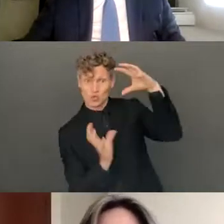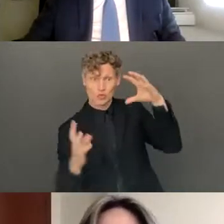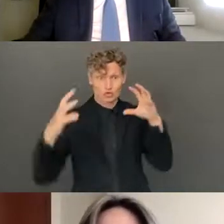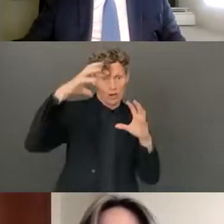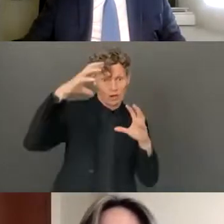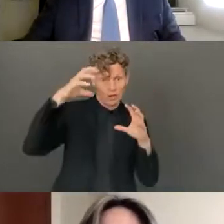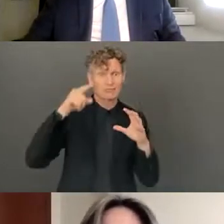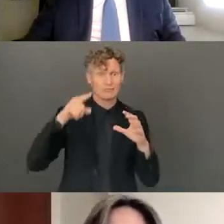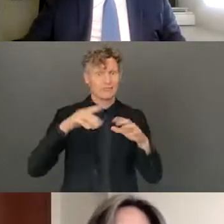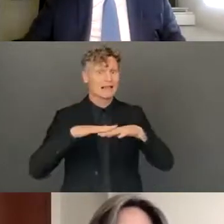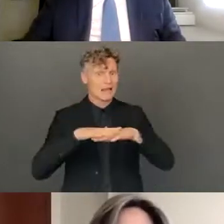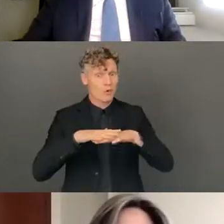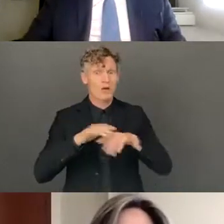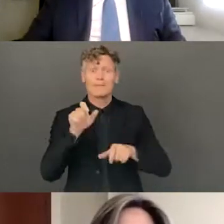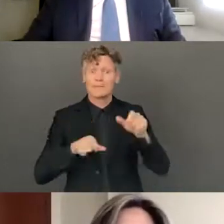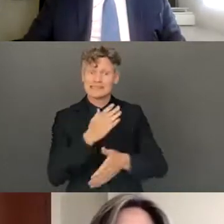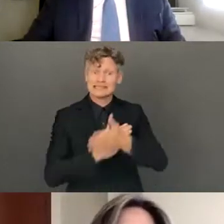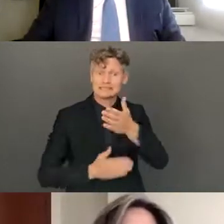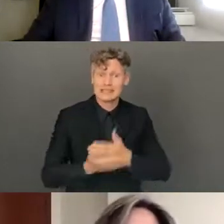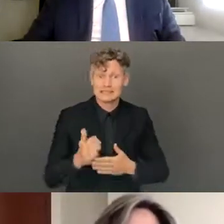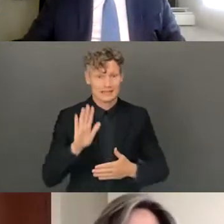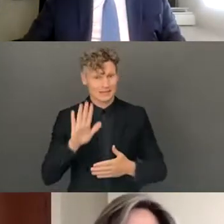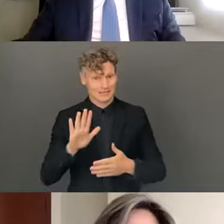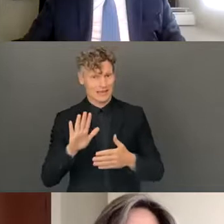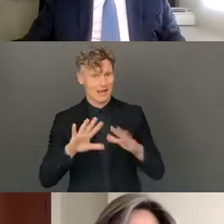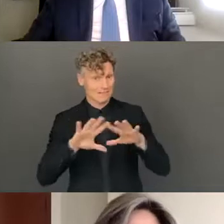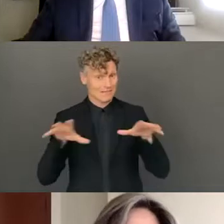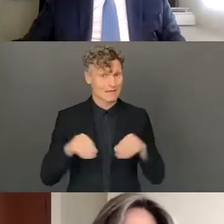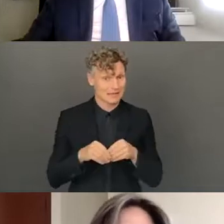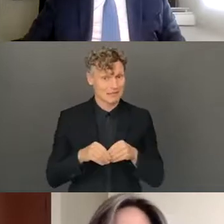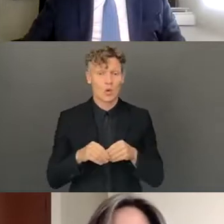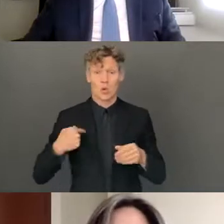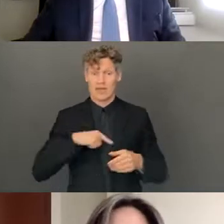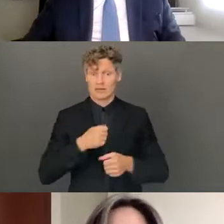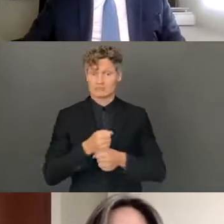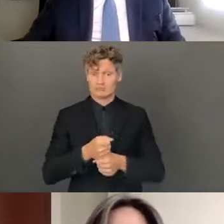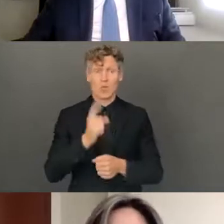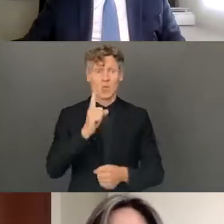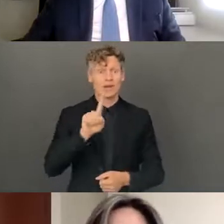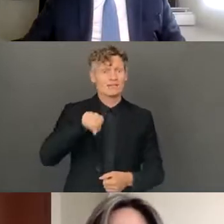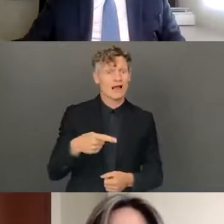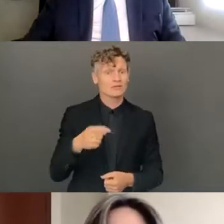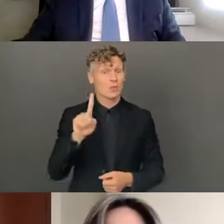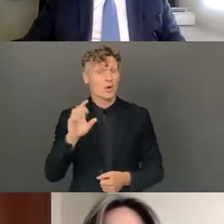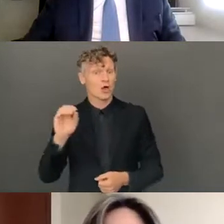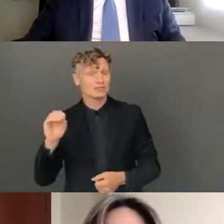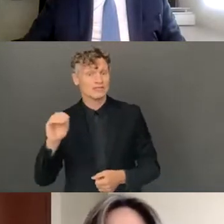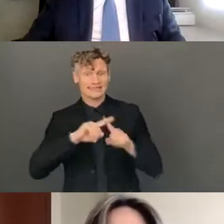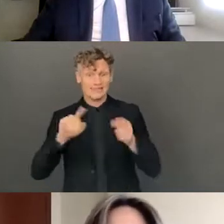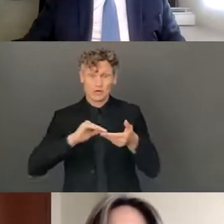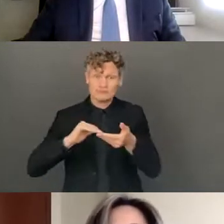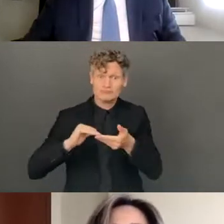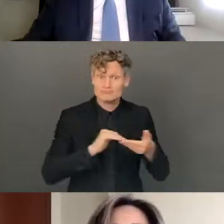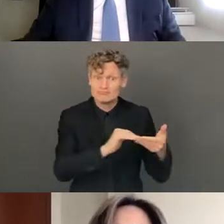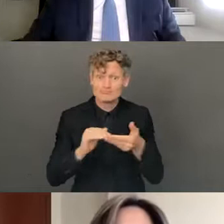familles. Les membres de l'Alliance représentent 1100 organisations nationales pour les personnes